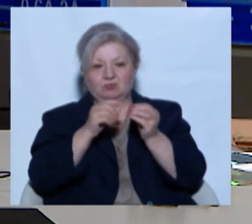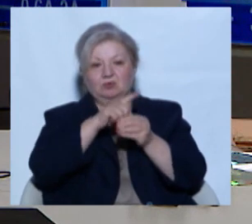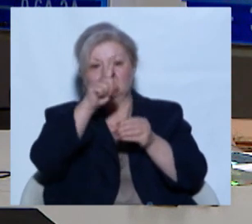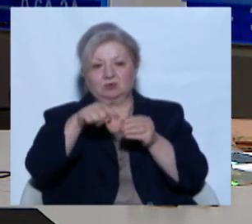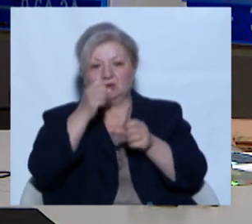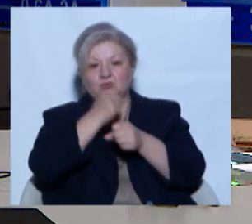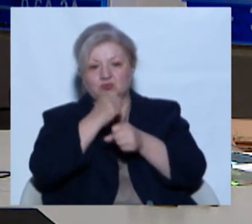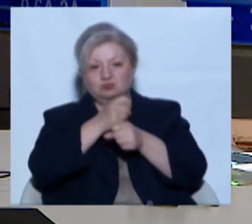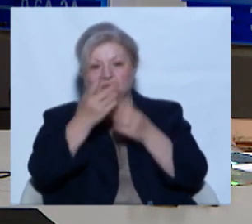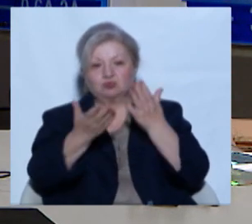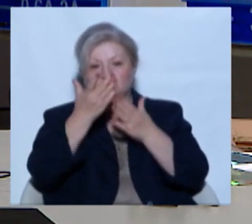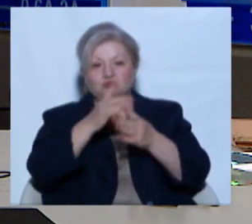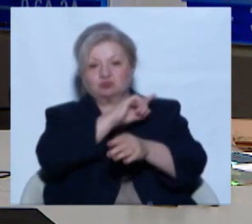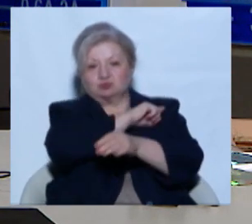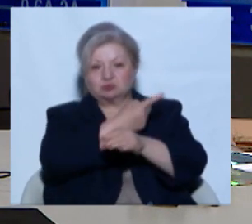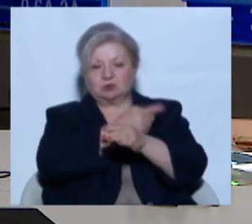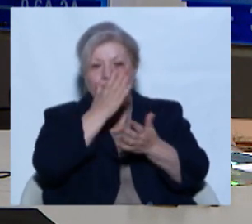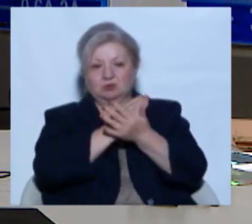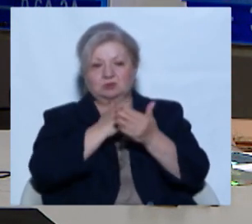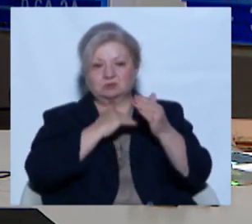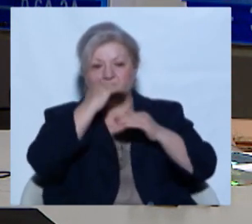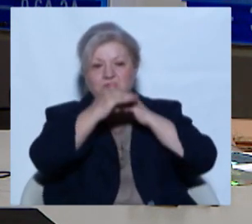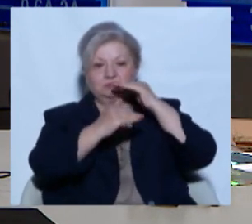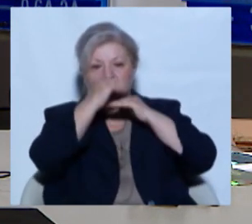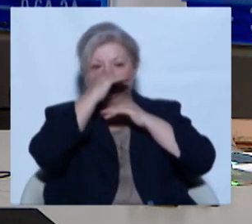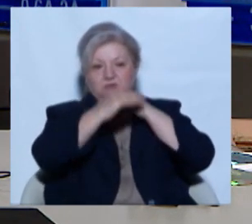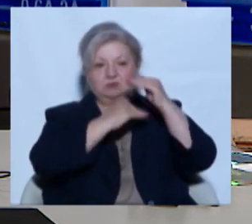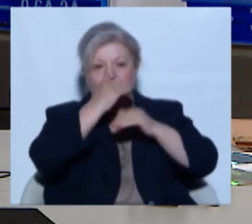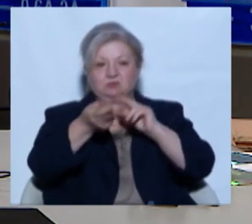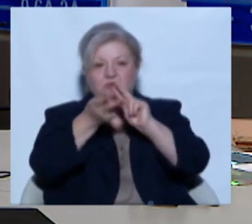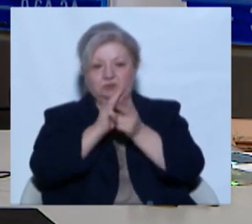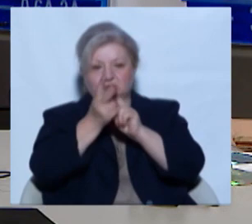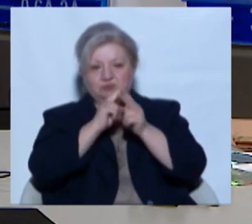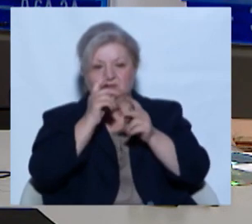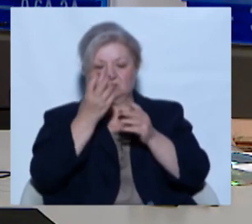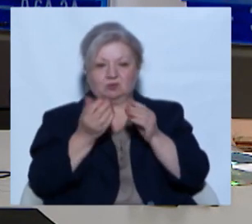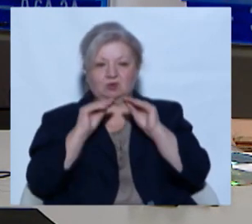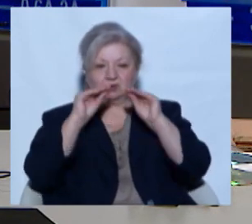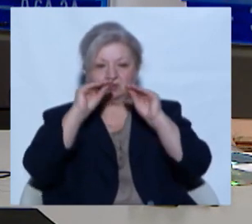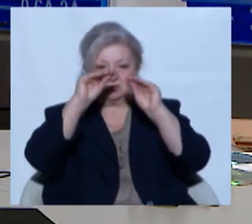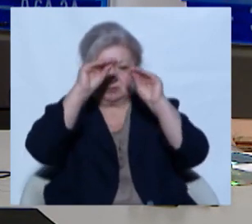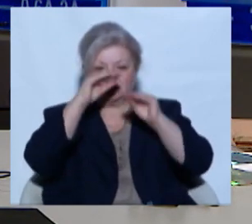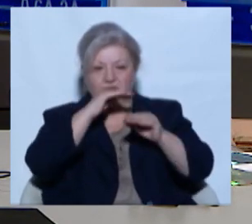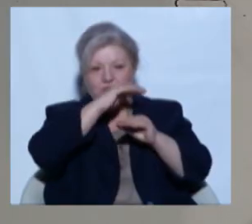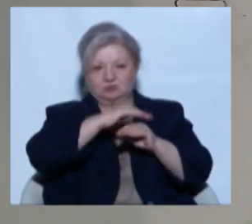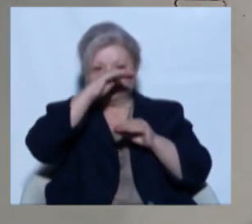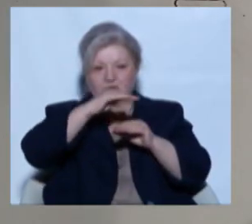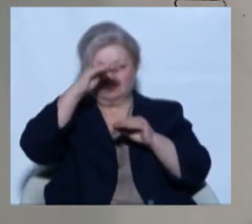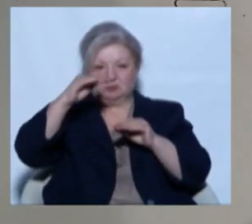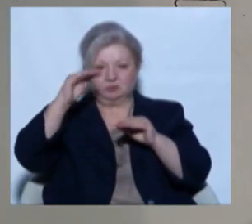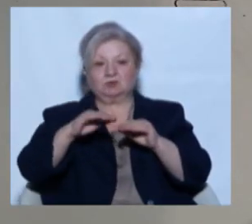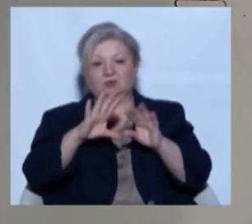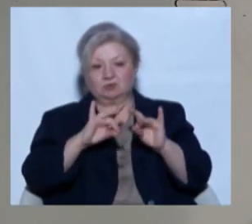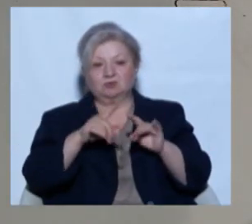თუ ძალა საფეხურებრივად იცვლება, აი თქვათ, იზრდება საფეხურებრივად, მაშინ